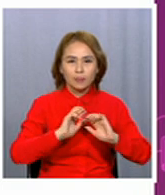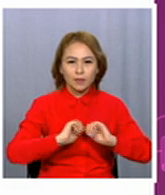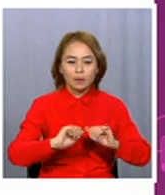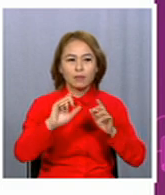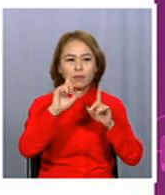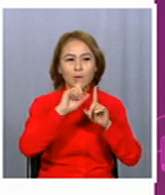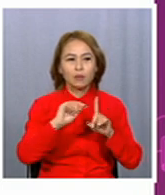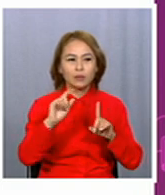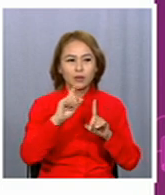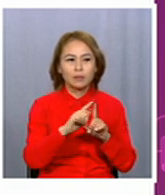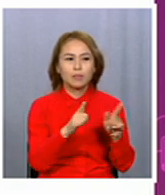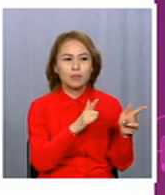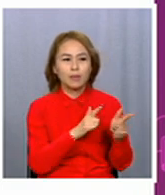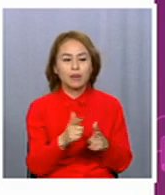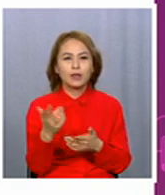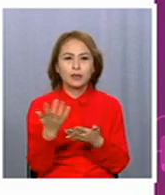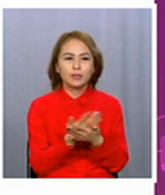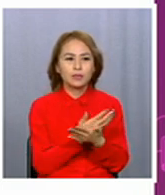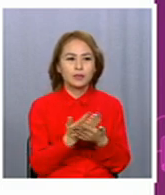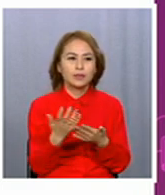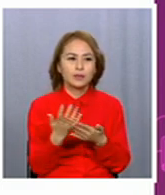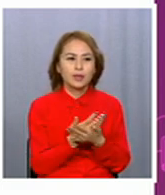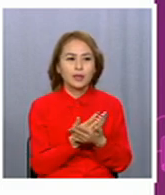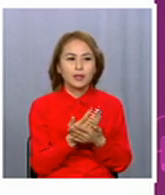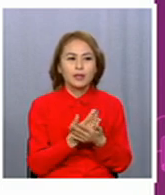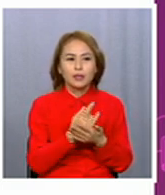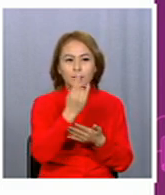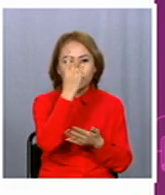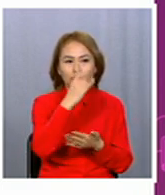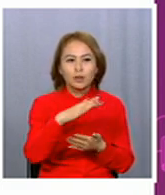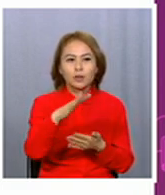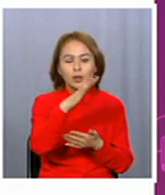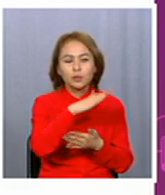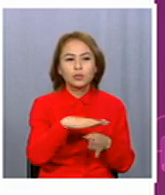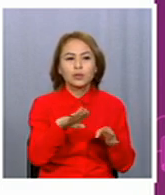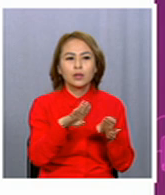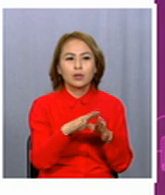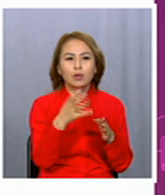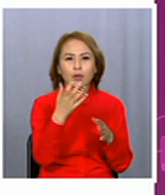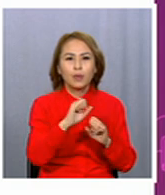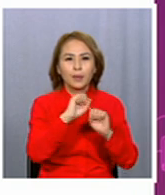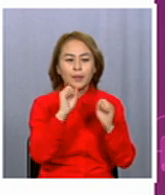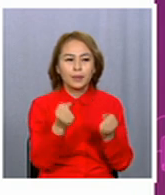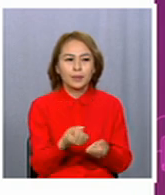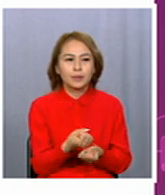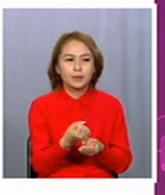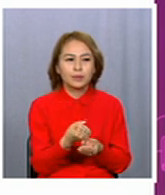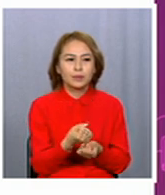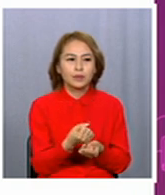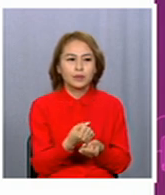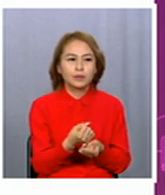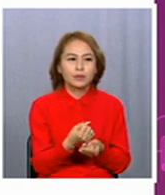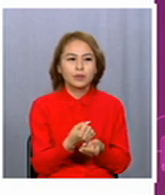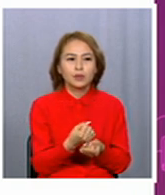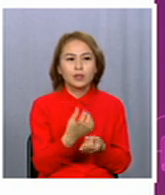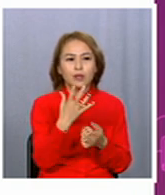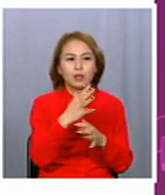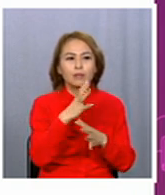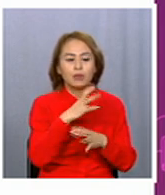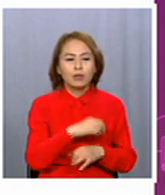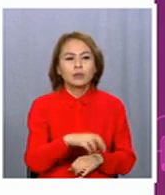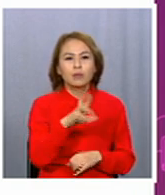илеп, бауырсақты майға пісіреді. Терезе алдына суытқалы қояды. Жата-жата